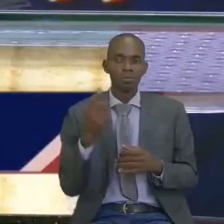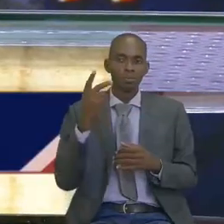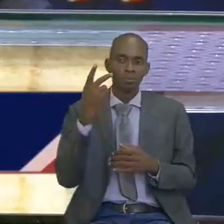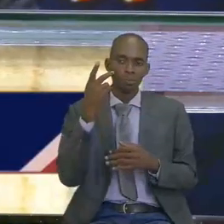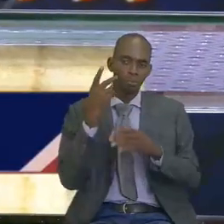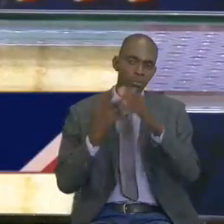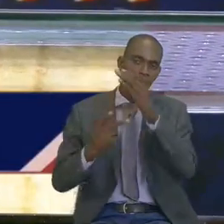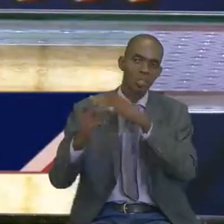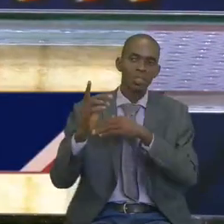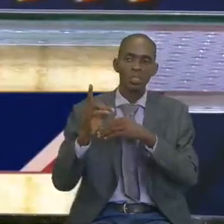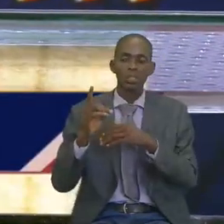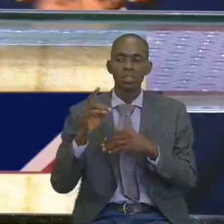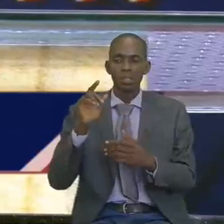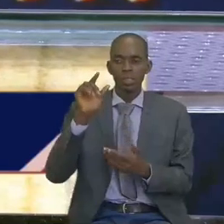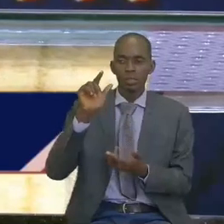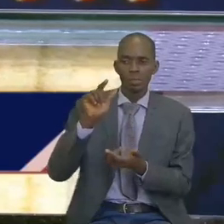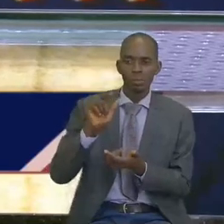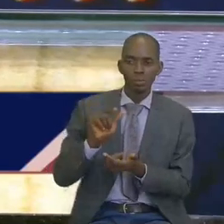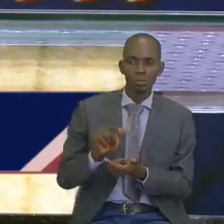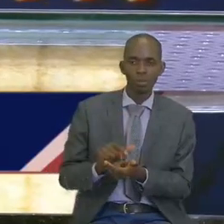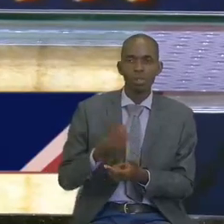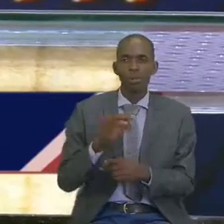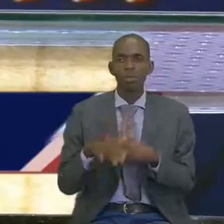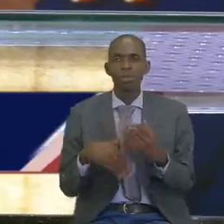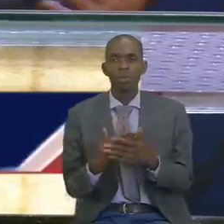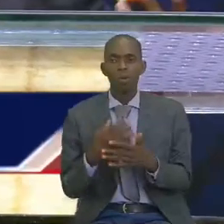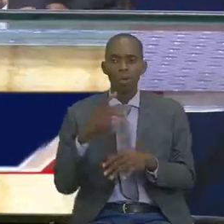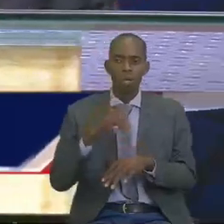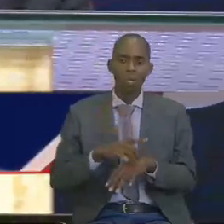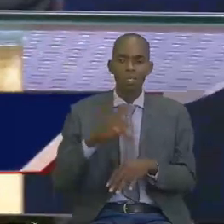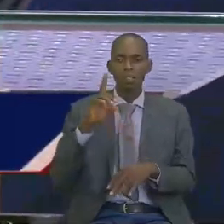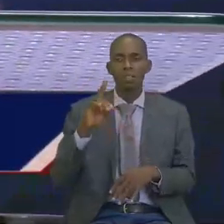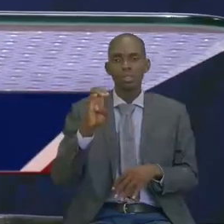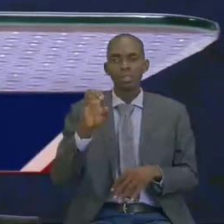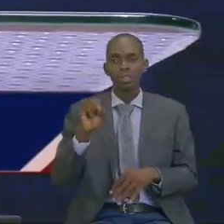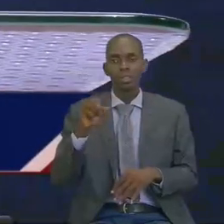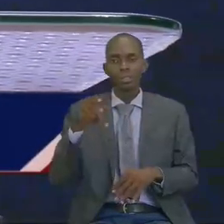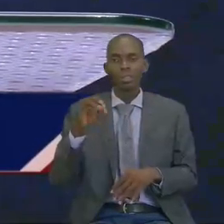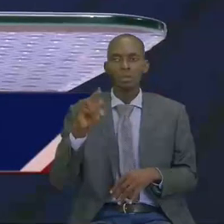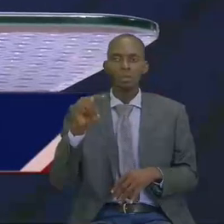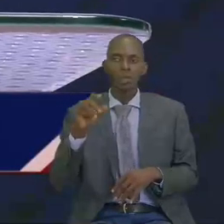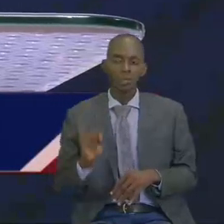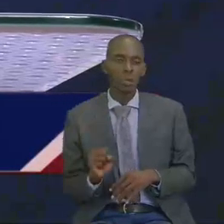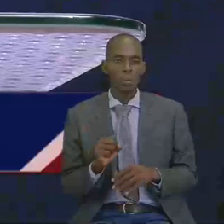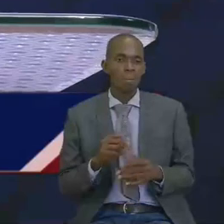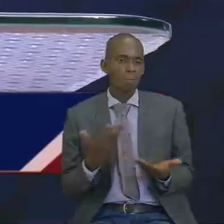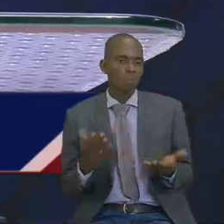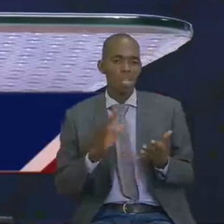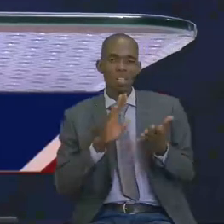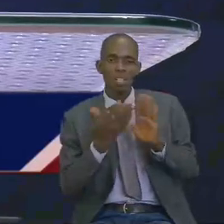détérioration prédite de tous les tyrans, de tous les despots terrestres. Un despot